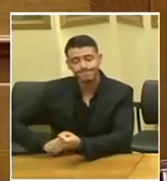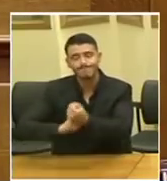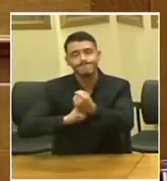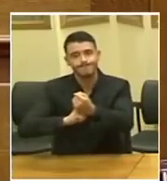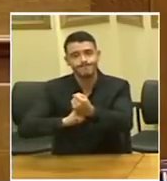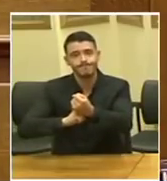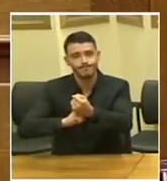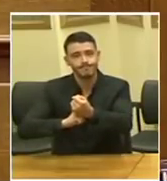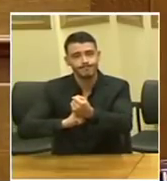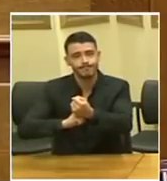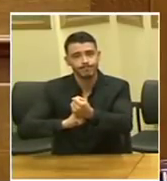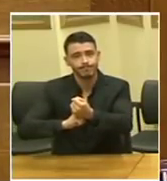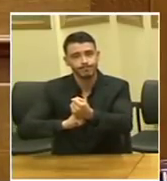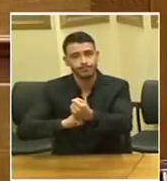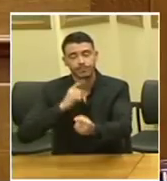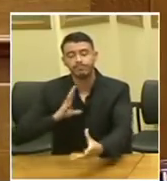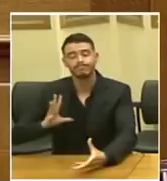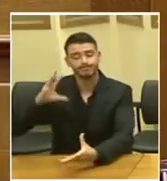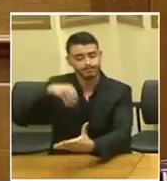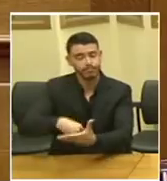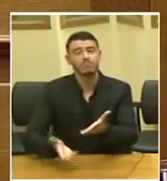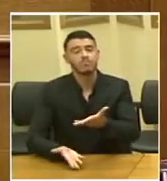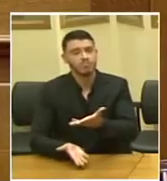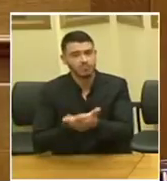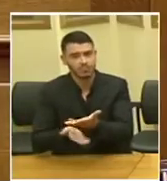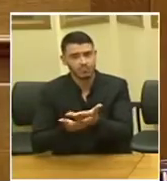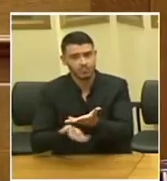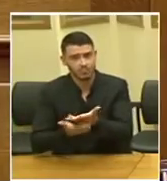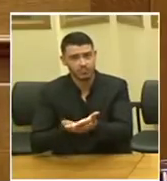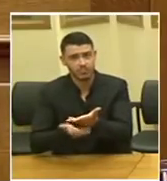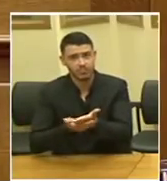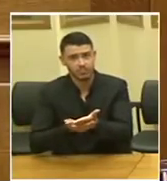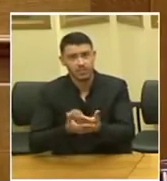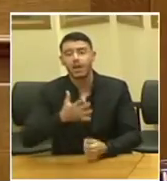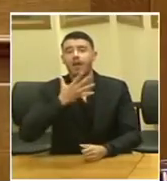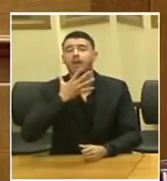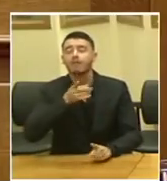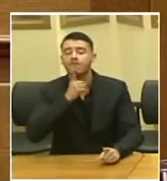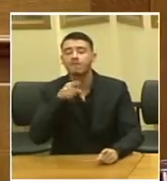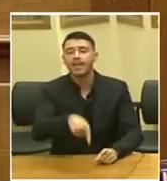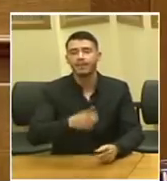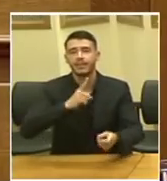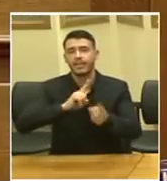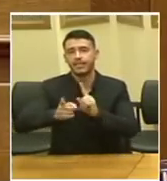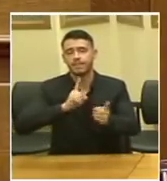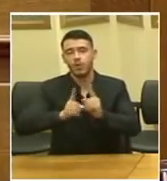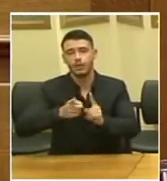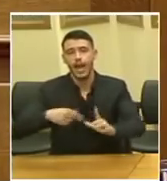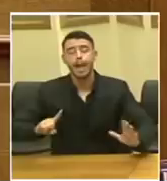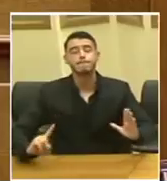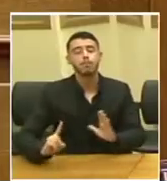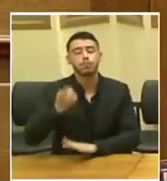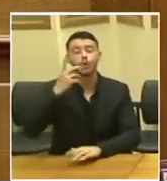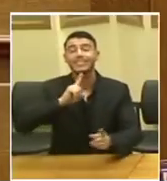στήριξε, συνέβαλε και δούλεψε για αυτή την συμφωνία που είναι η πρώτη συμφωνία